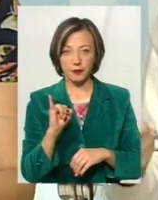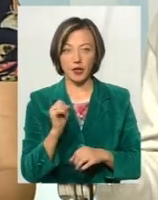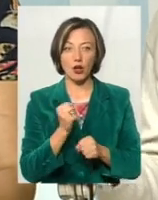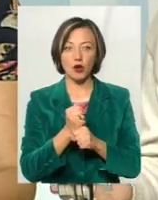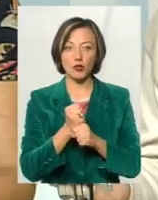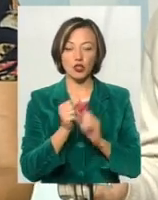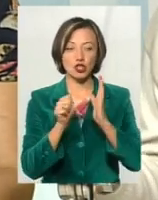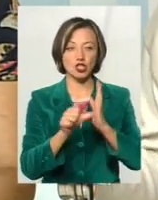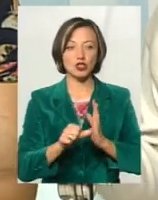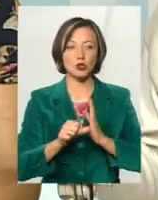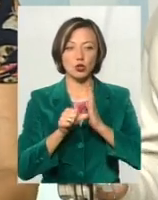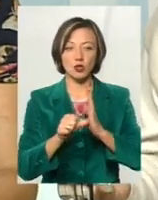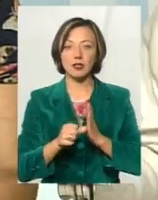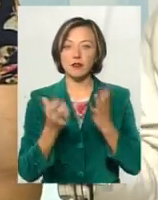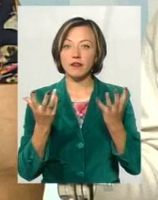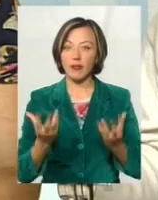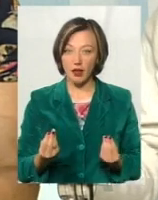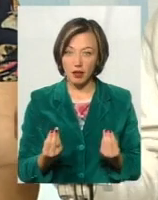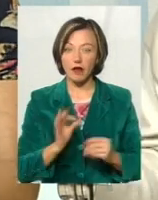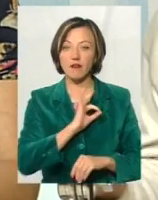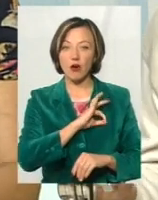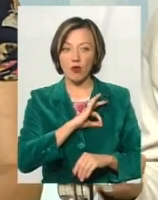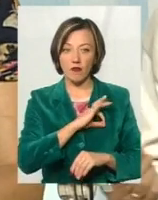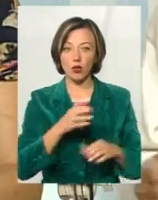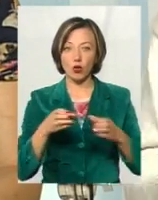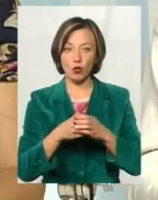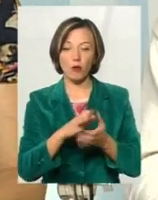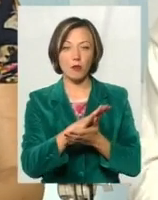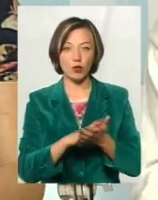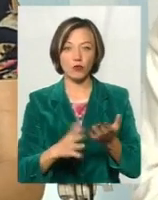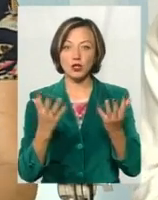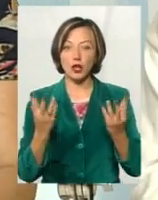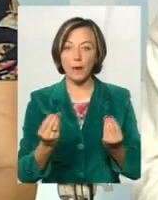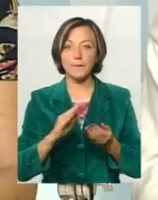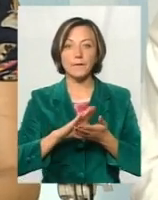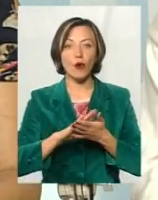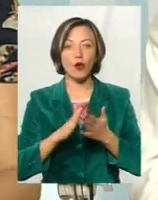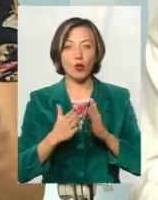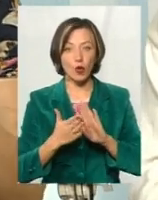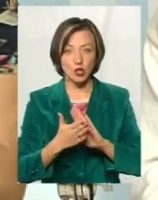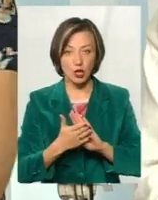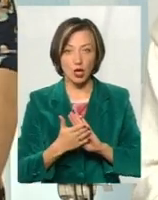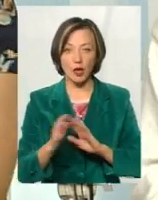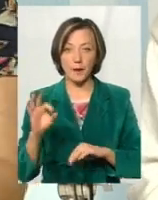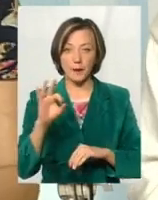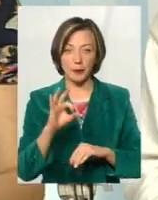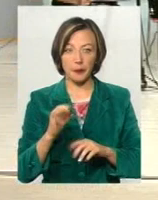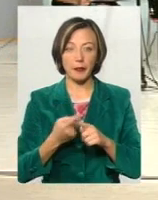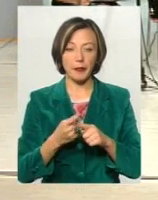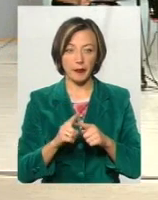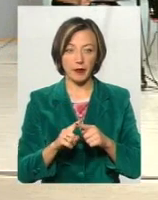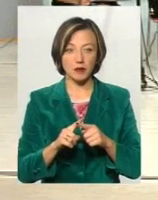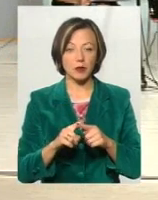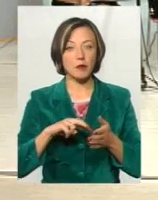роботою 6 годин в день. Тобто вихователь групи продовженого дня. Положенням про… Я вас зрозуміла, пане.